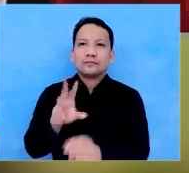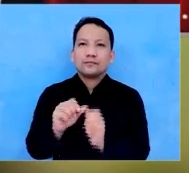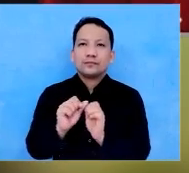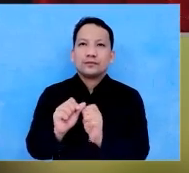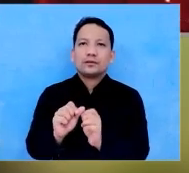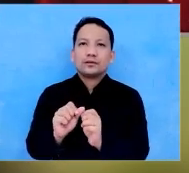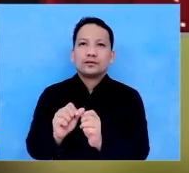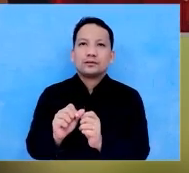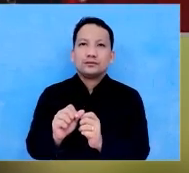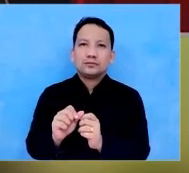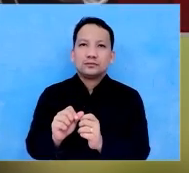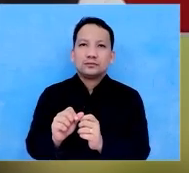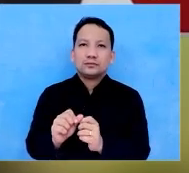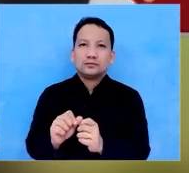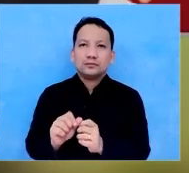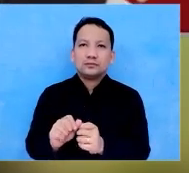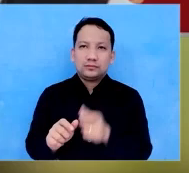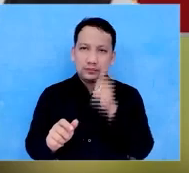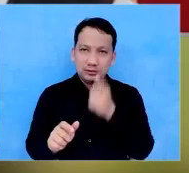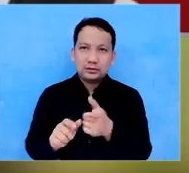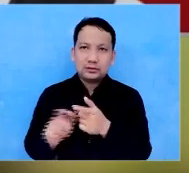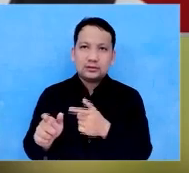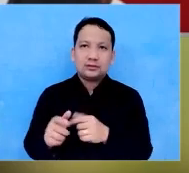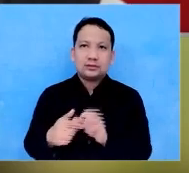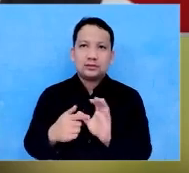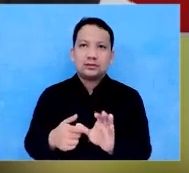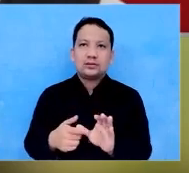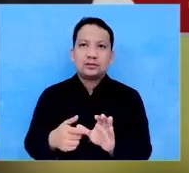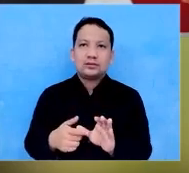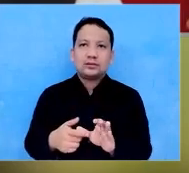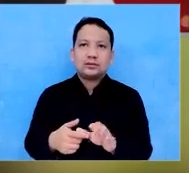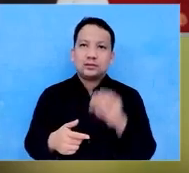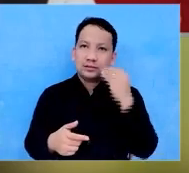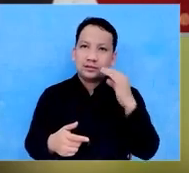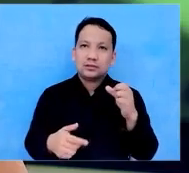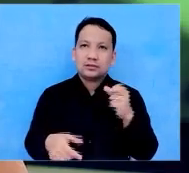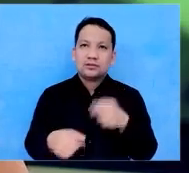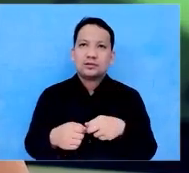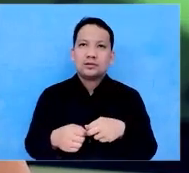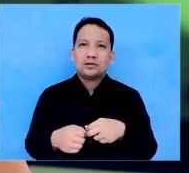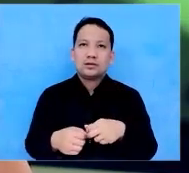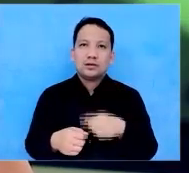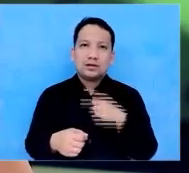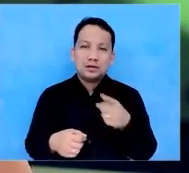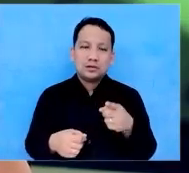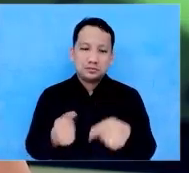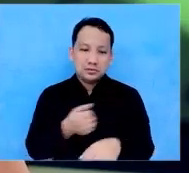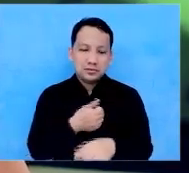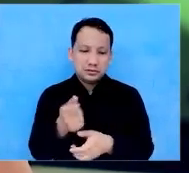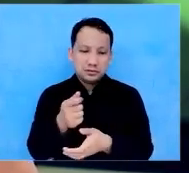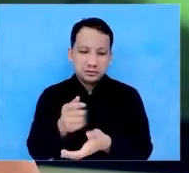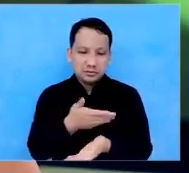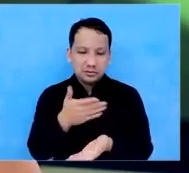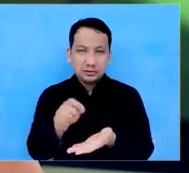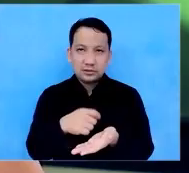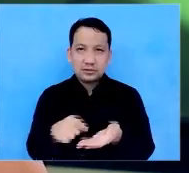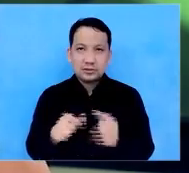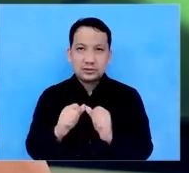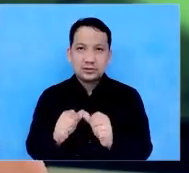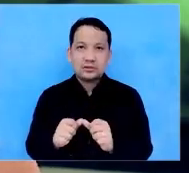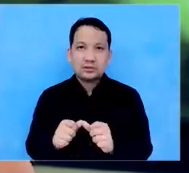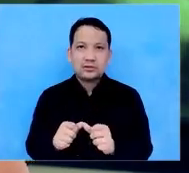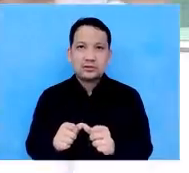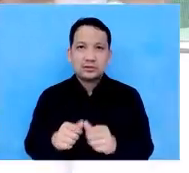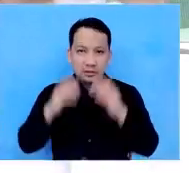something to look back lang. Nakakatuwa dito, Jester, kay Mark. Bukod sa pagiging singer-songwriter, siya rin ay focus